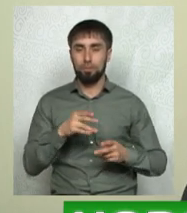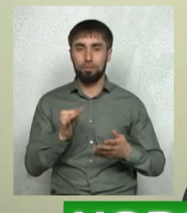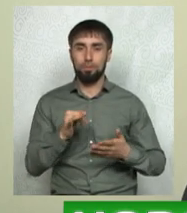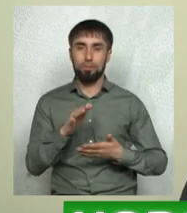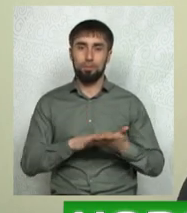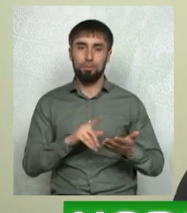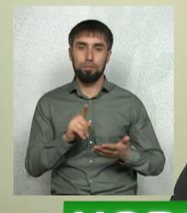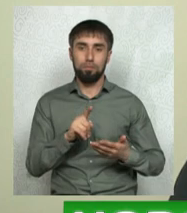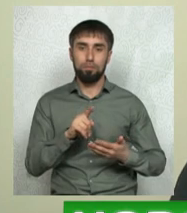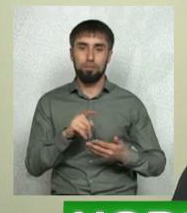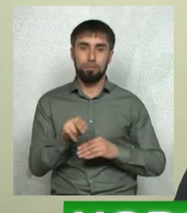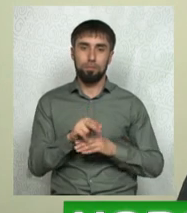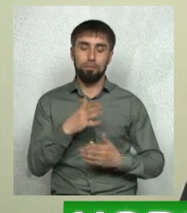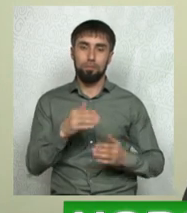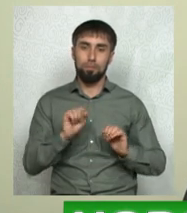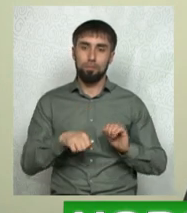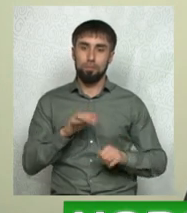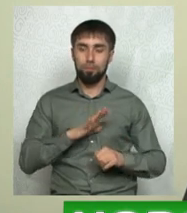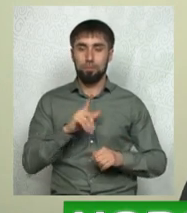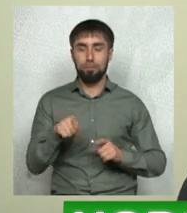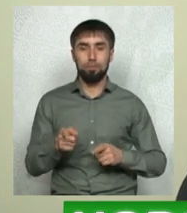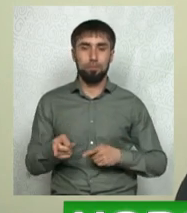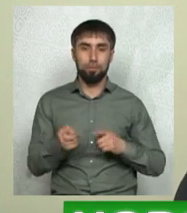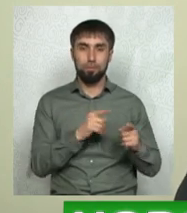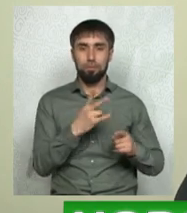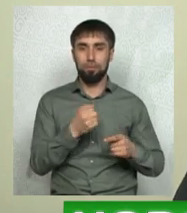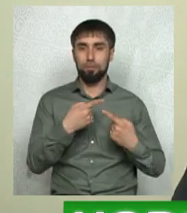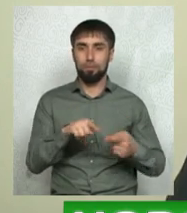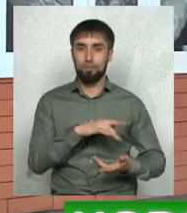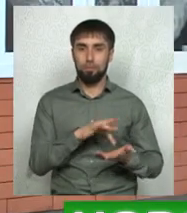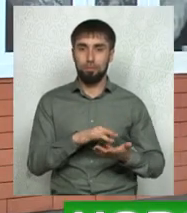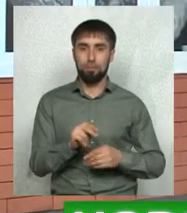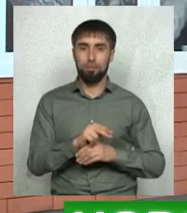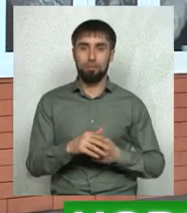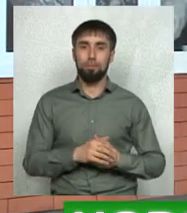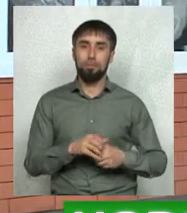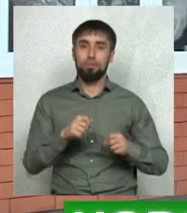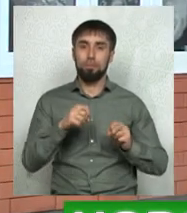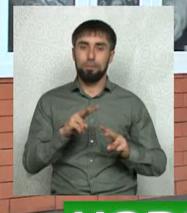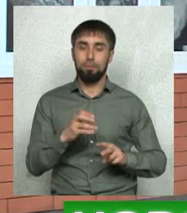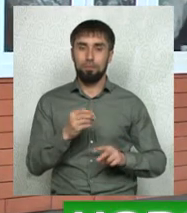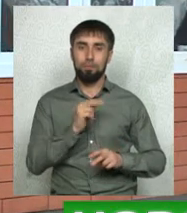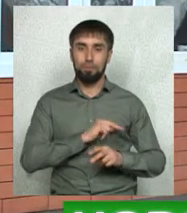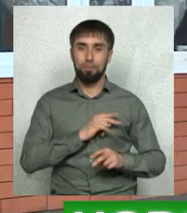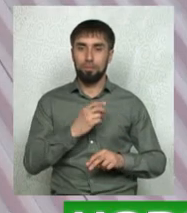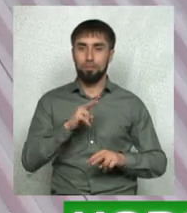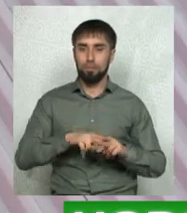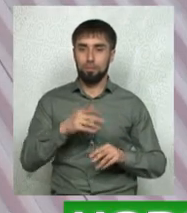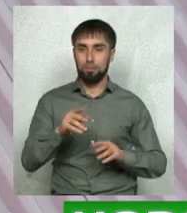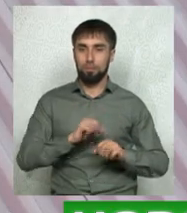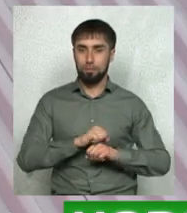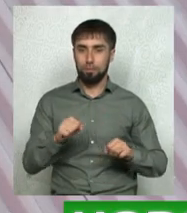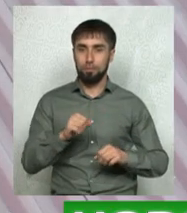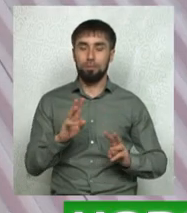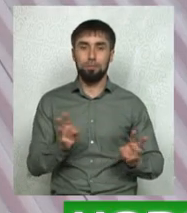продолжать консервативное лечение, или возможный перевод пациентки на иногороднее лечение. Специалисты еще работают на месте происшествия.